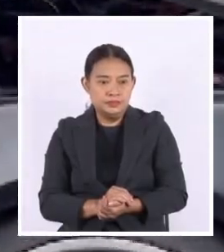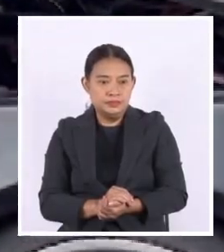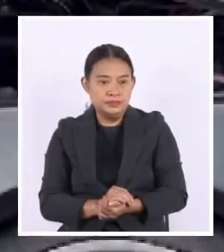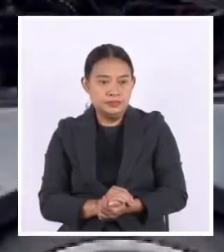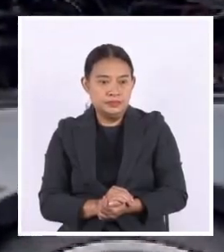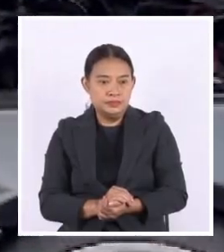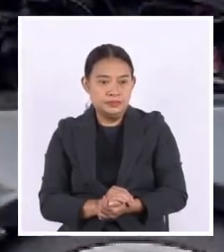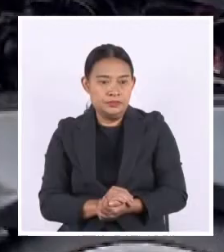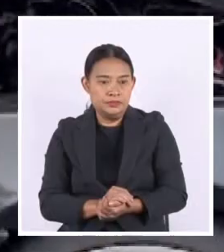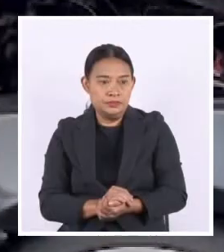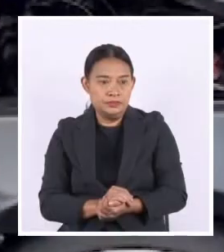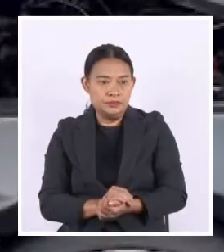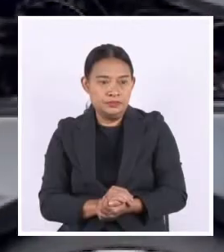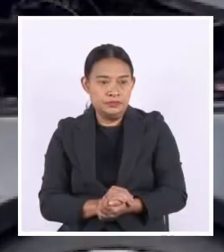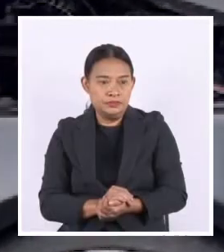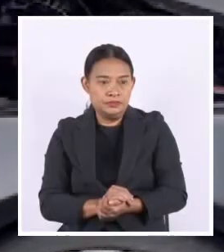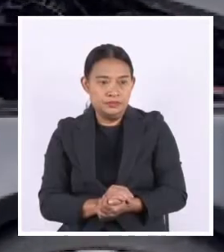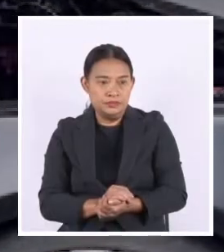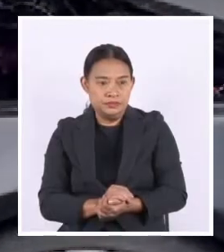เฮ้ยใครอุ้มกันตีเลยตีเลยเปิดเลยเปิดเลย